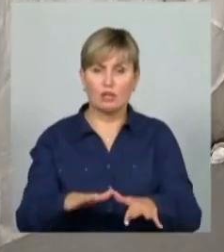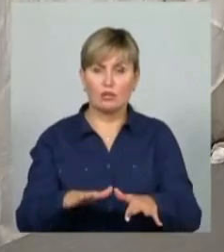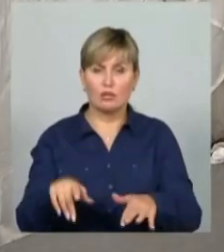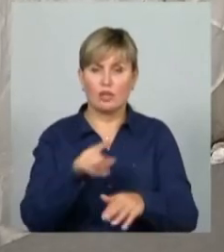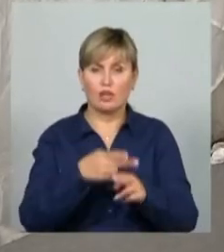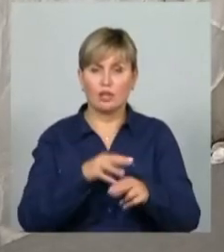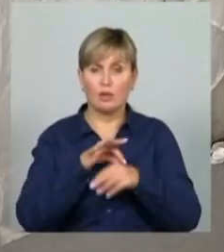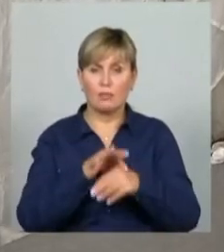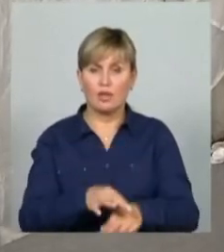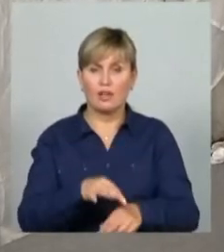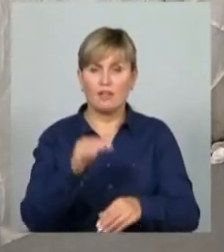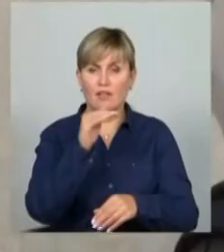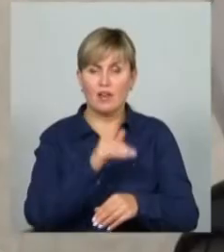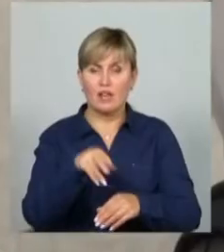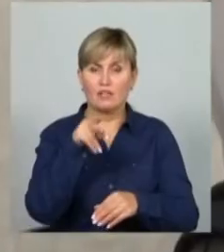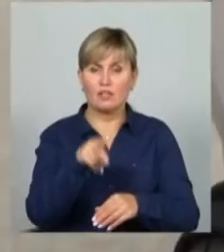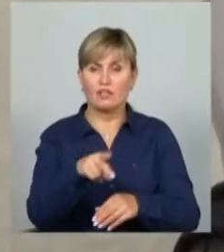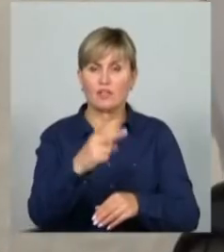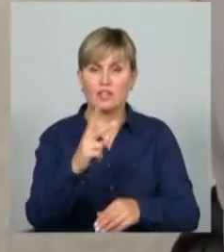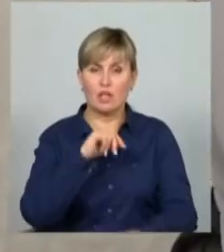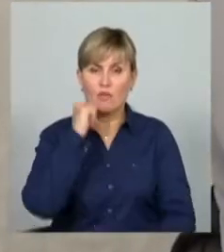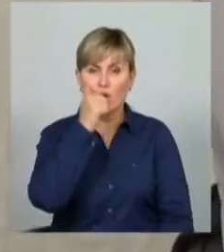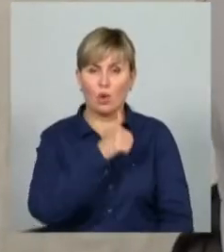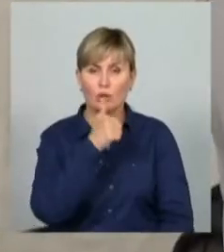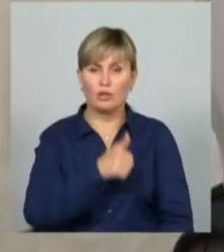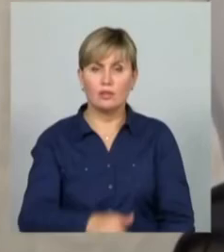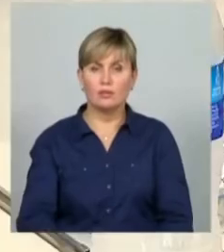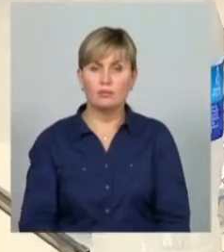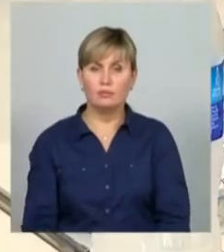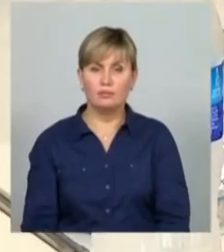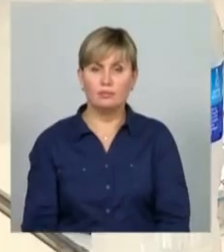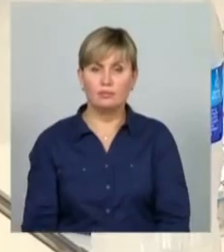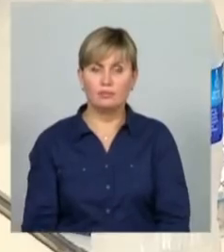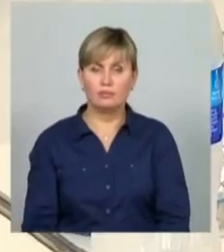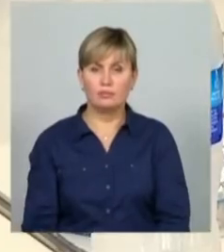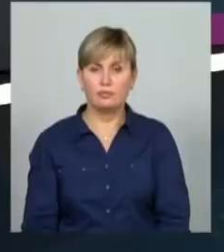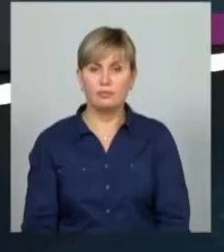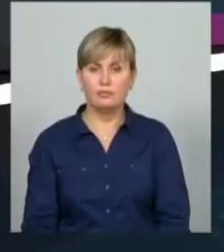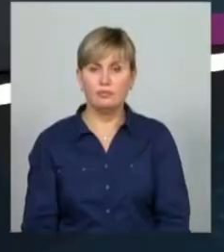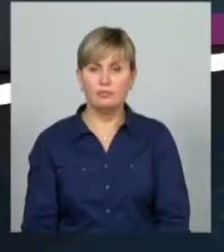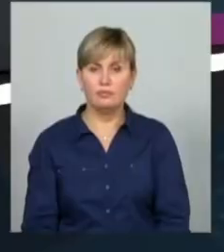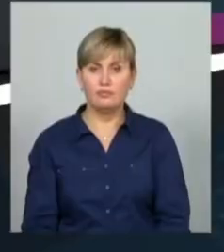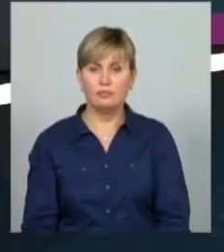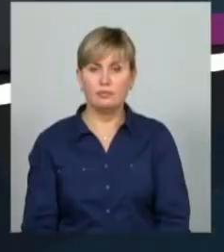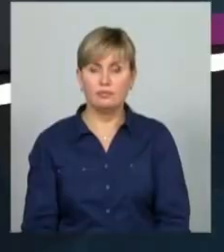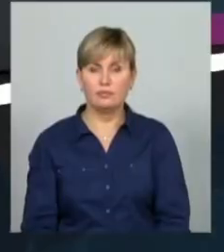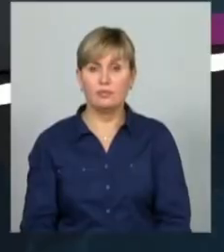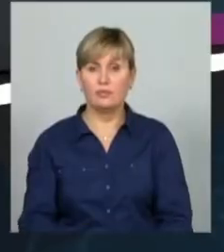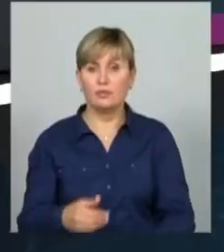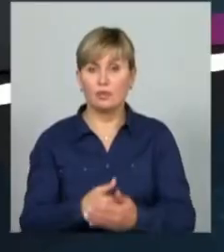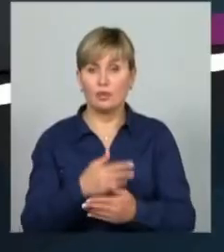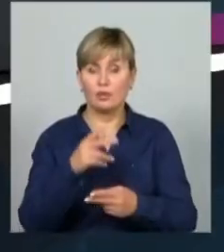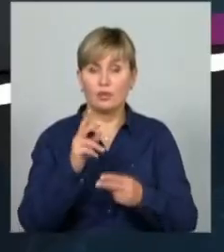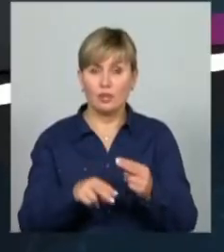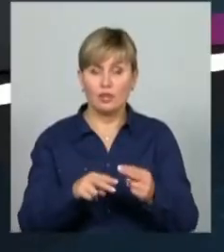который пройдет в феврале 2022 года. Денис Земцов, телеканал Алматы, Аргентина. В завершении